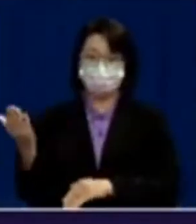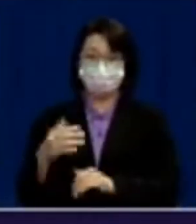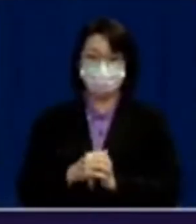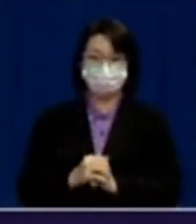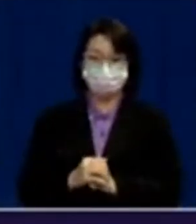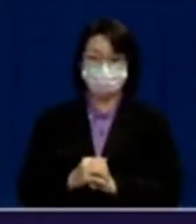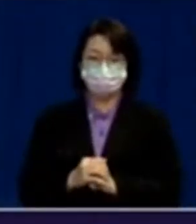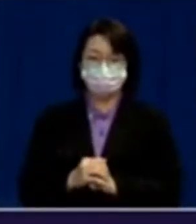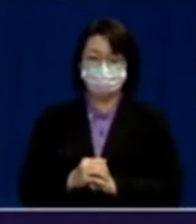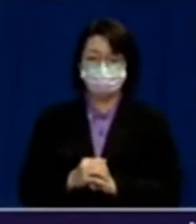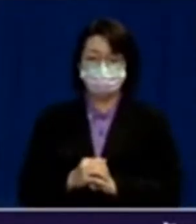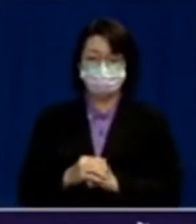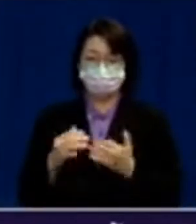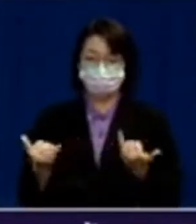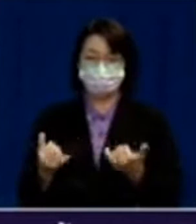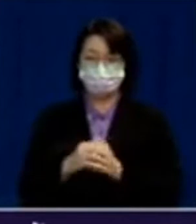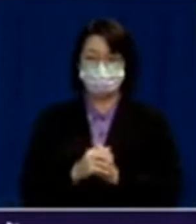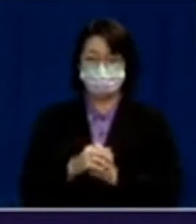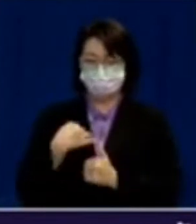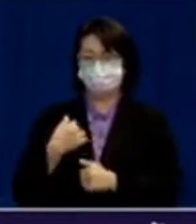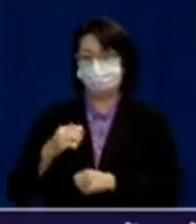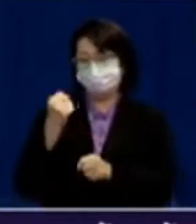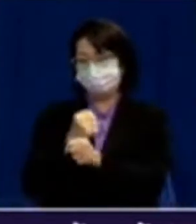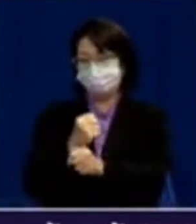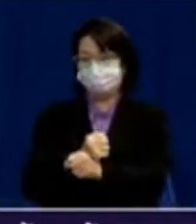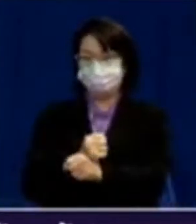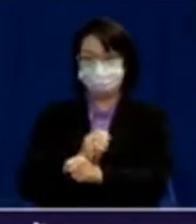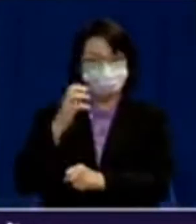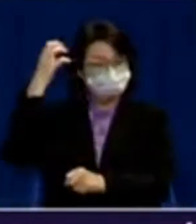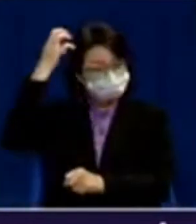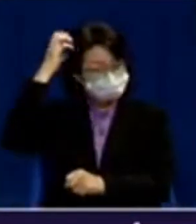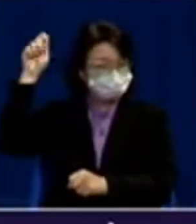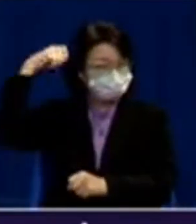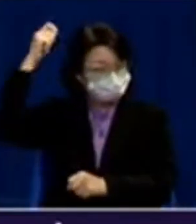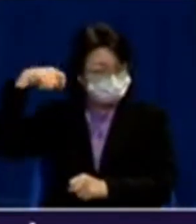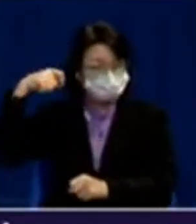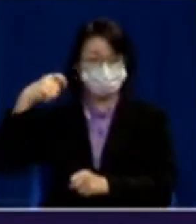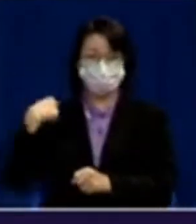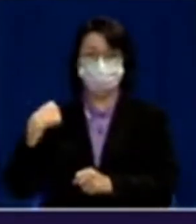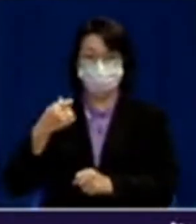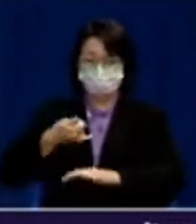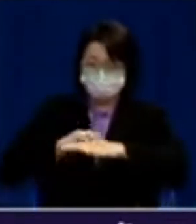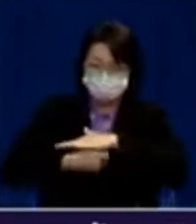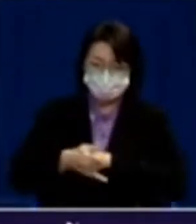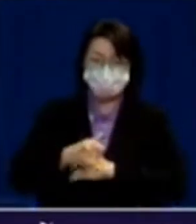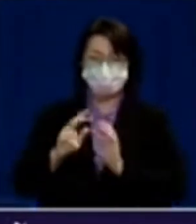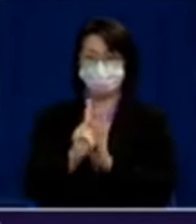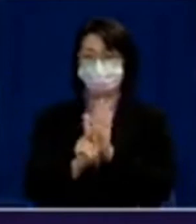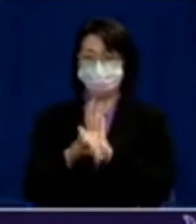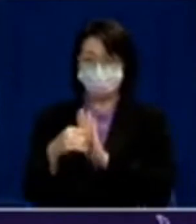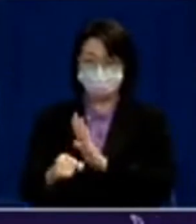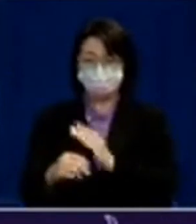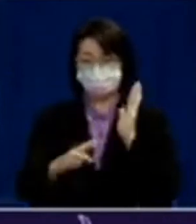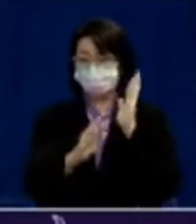ลอบฝึกหน้าแรงงานต่างด้าวนะครับของเราเนี่ยเรามีพื้นที่ติดชาย